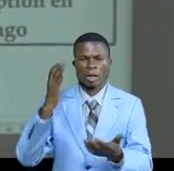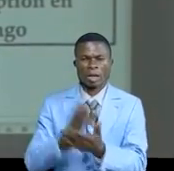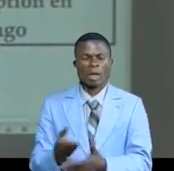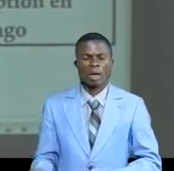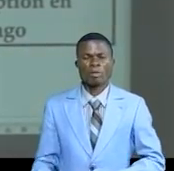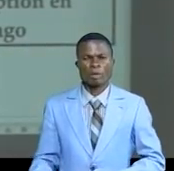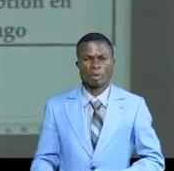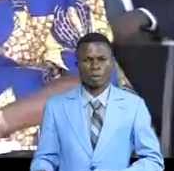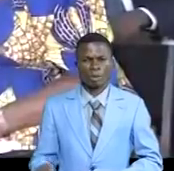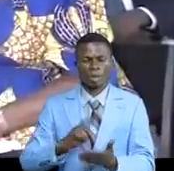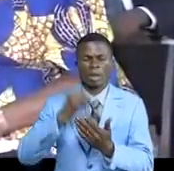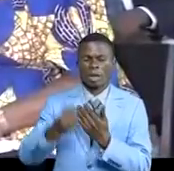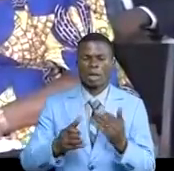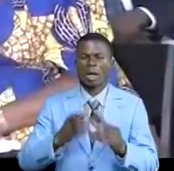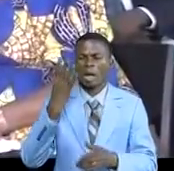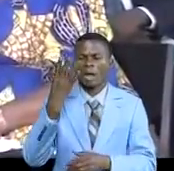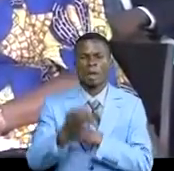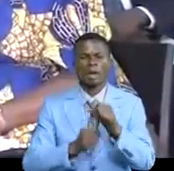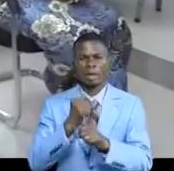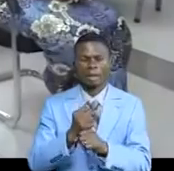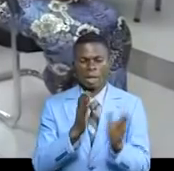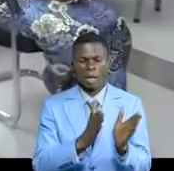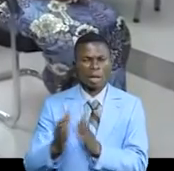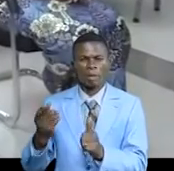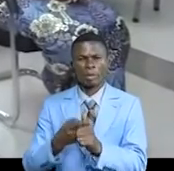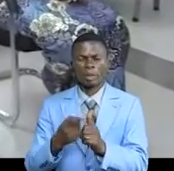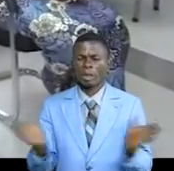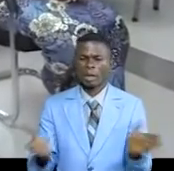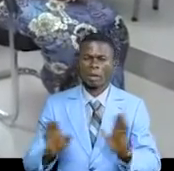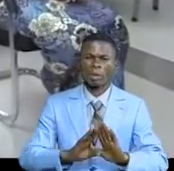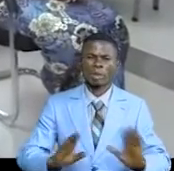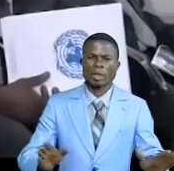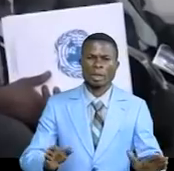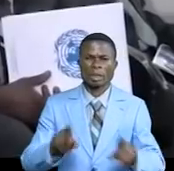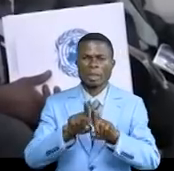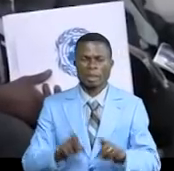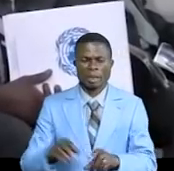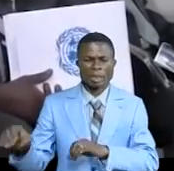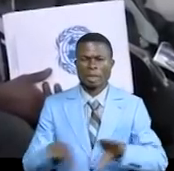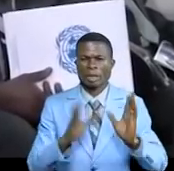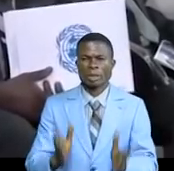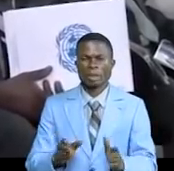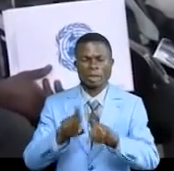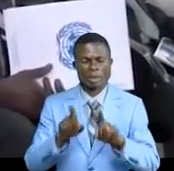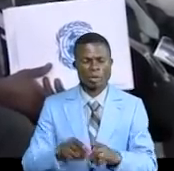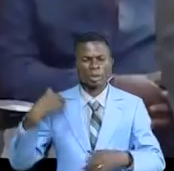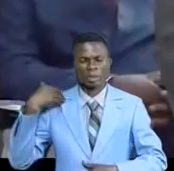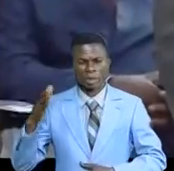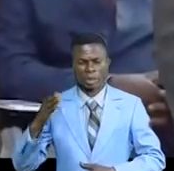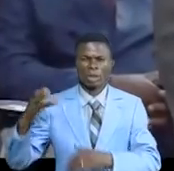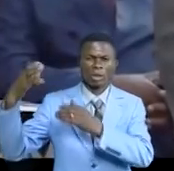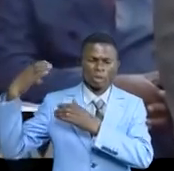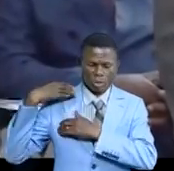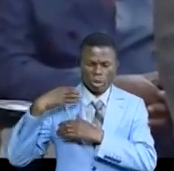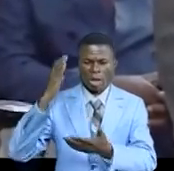corruption. Ce grand projet de 4 ans vise en premier le renforcement des capacités des acteurs étatiques et non étatiques chargés